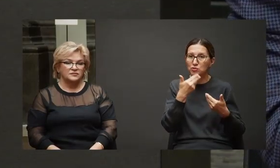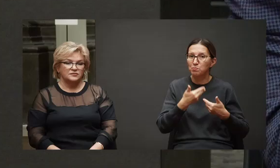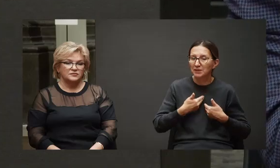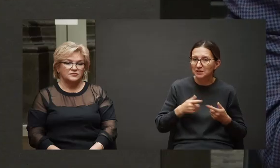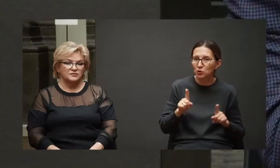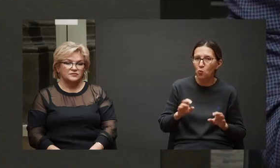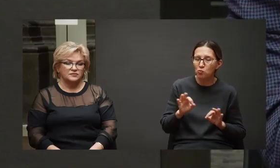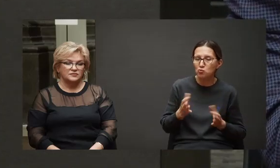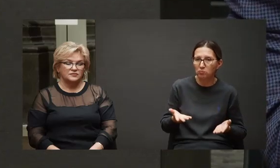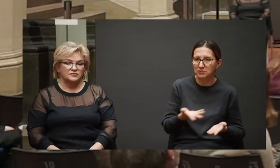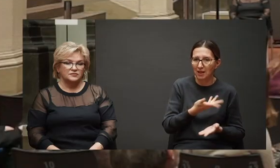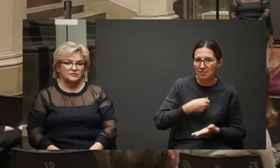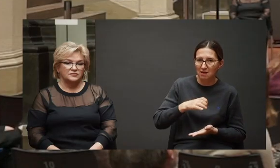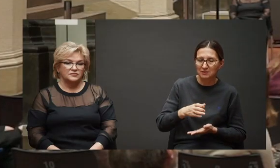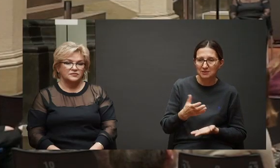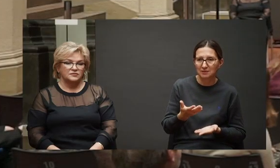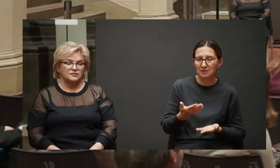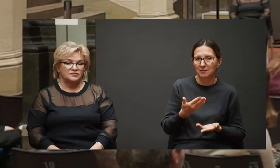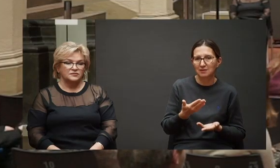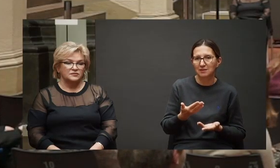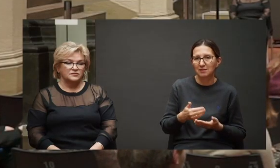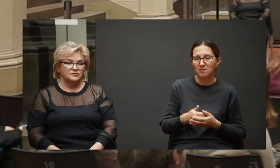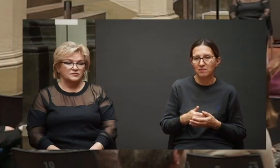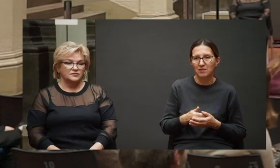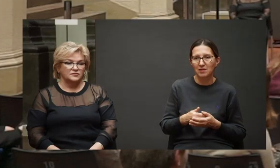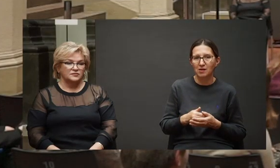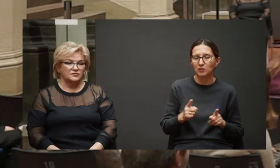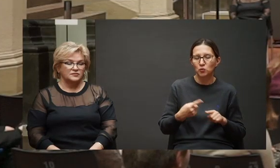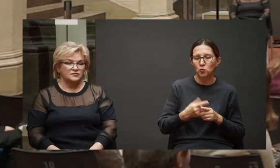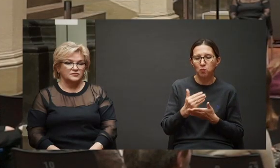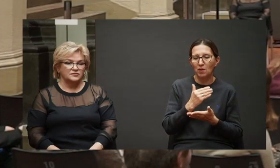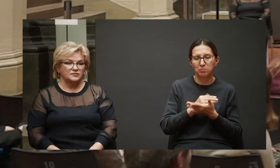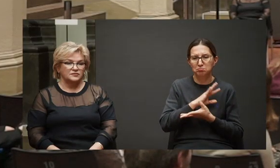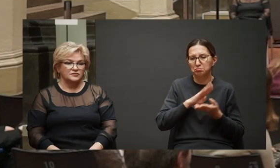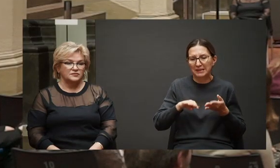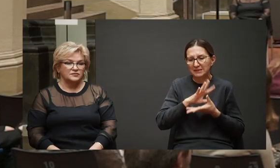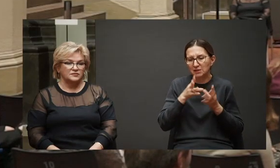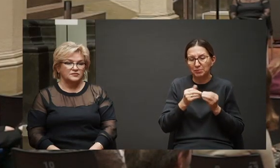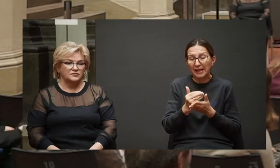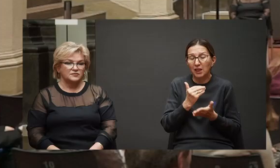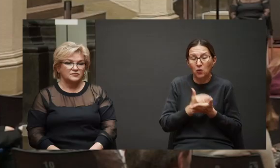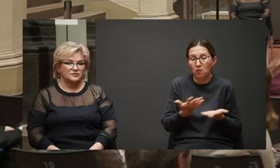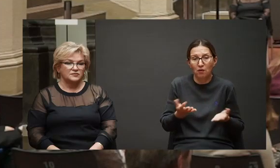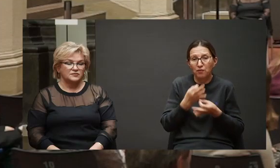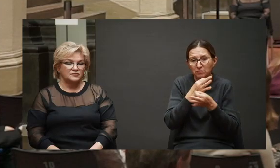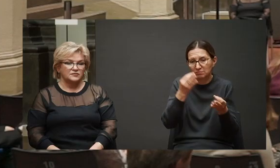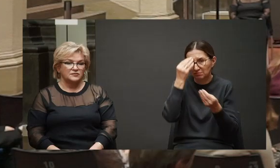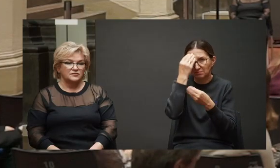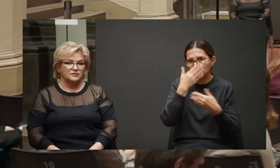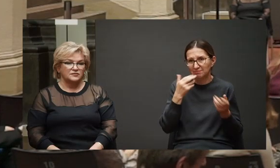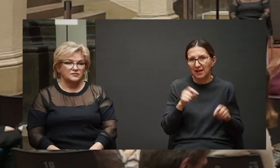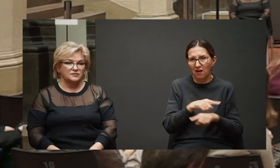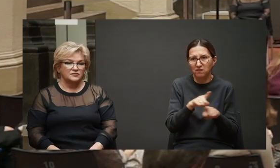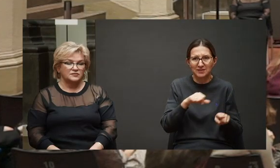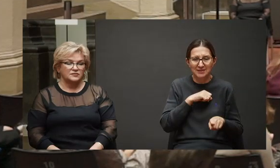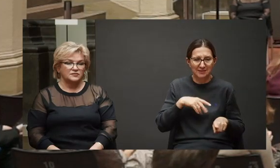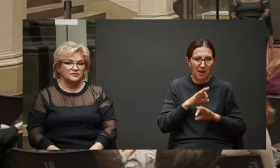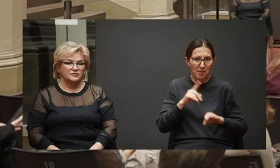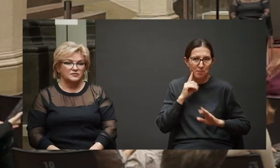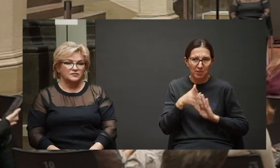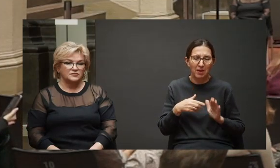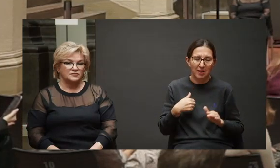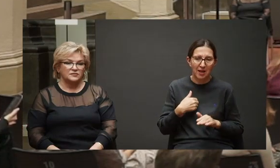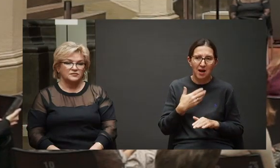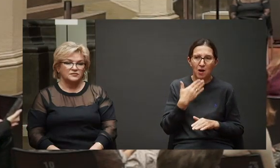о чем-то нас, перед тем, как мы, не подводя никакого итога, потому что этот итог невозможно подводить, как вы понимаете. Я очень